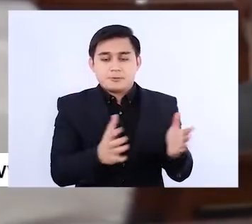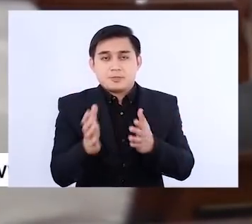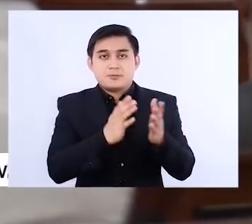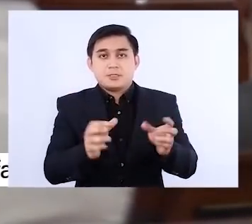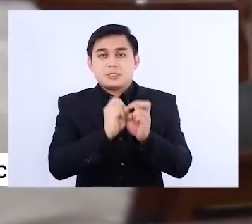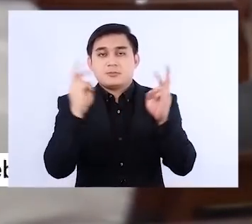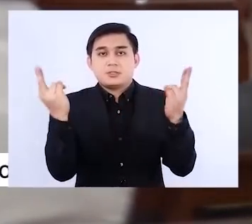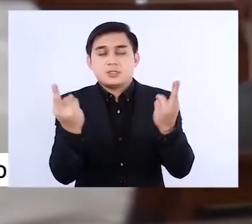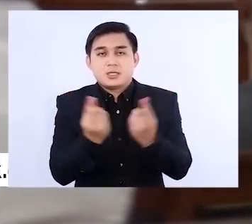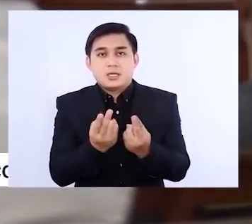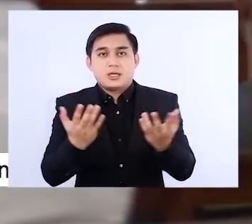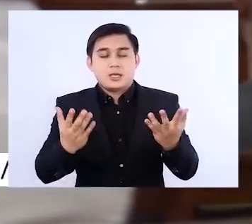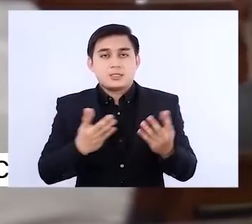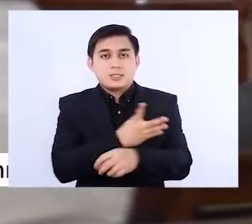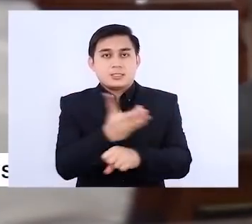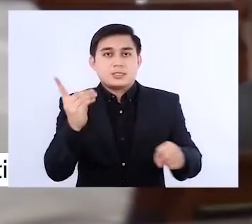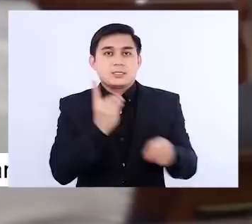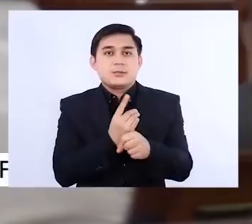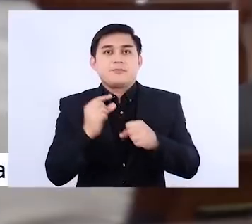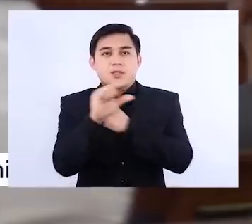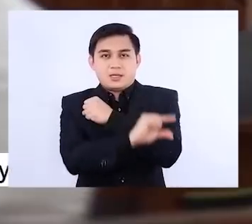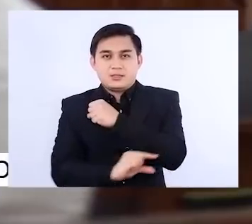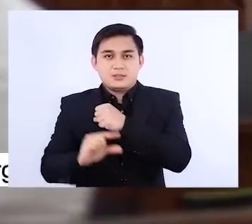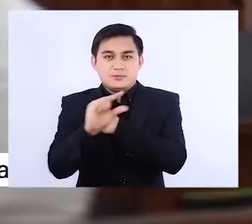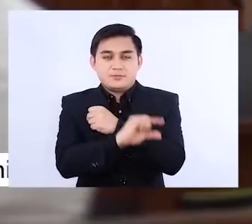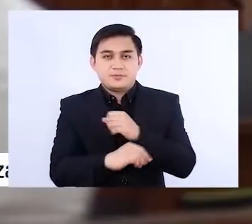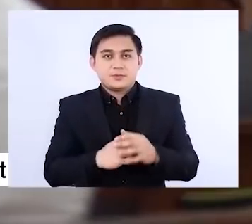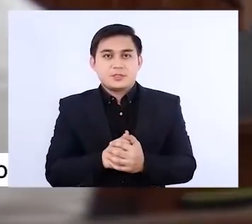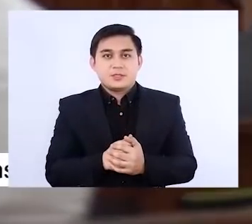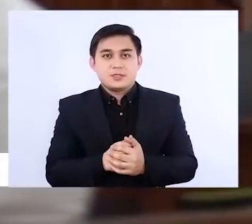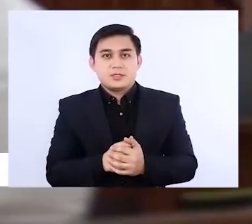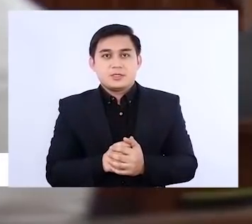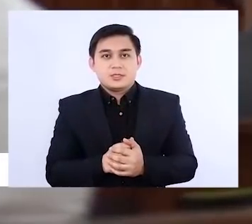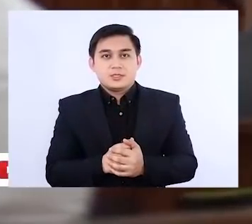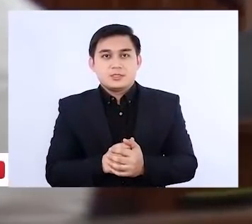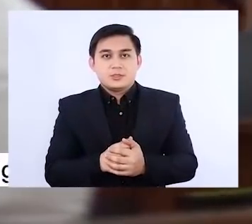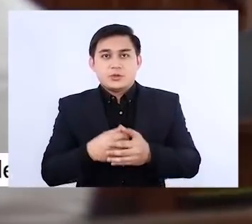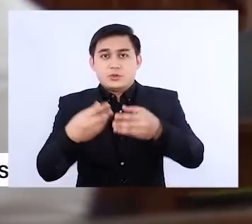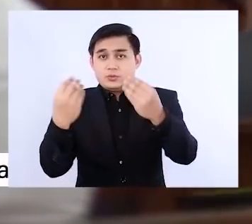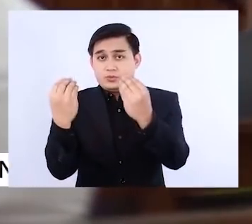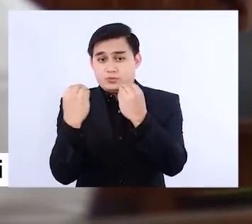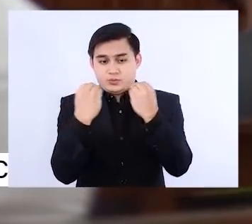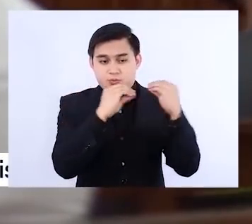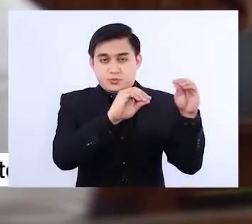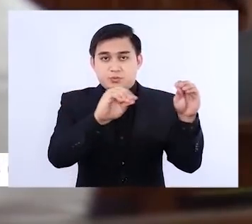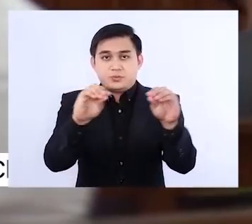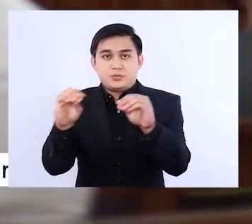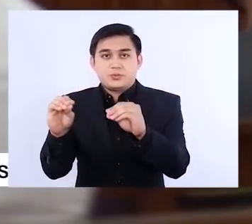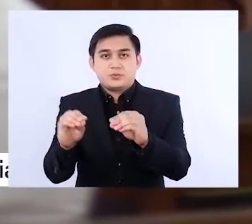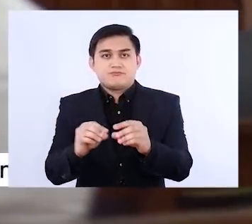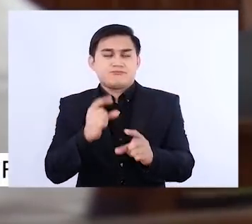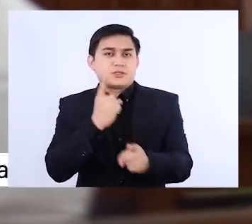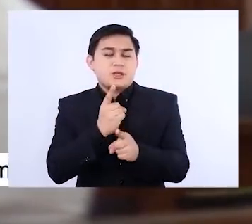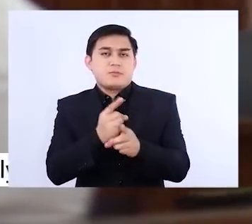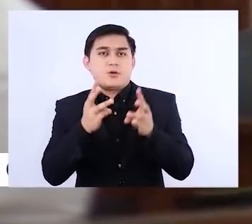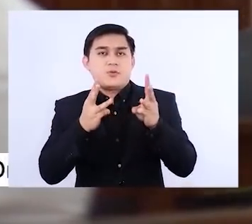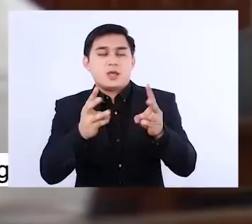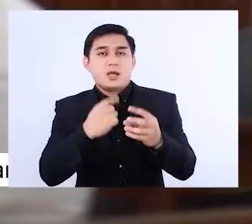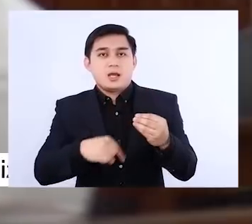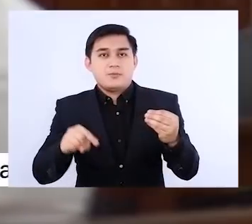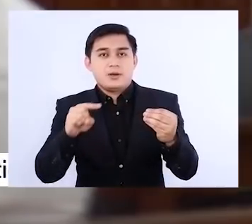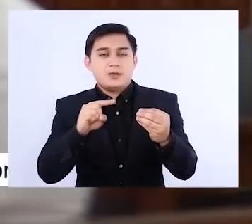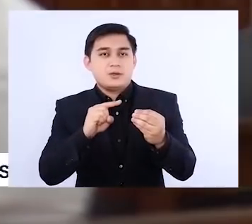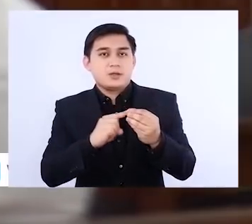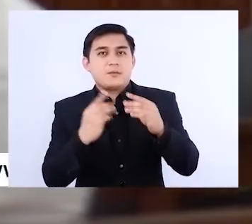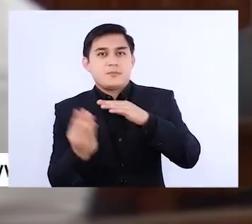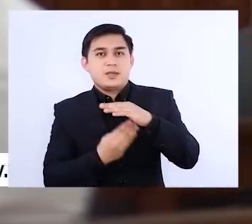Seminar dito sa Distrito Eklesiastiko ng Quezon. Itinuro po sa amin ang tamang paraan at mga kaalaman tungkol sa